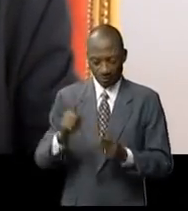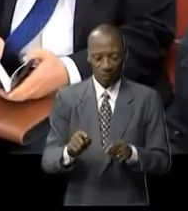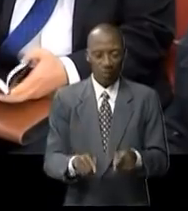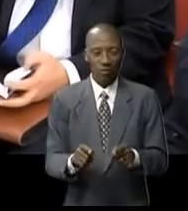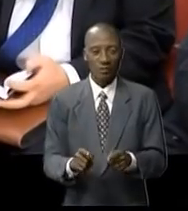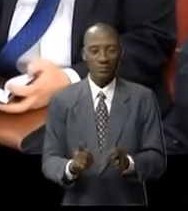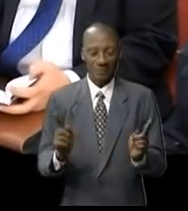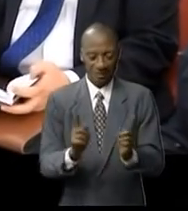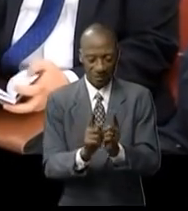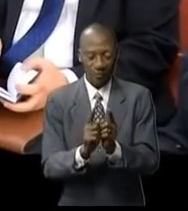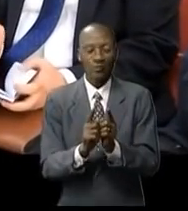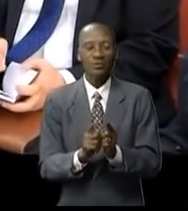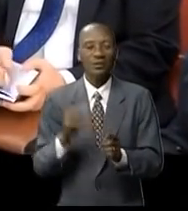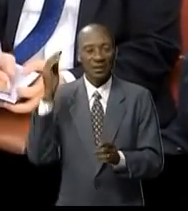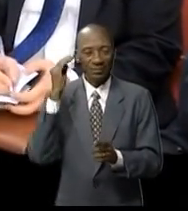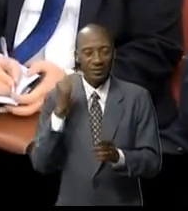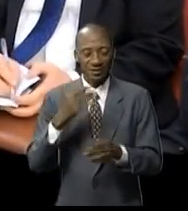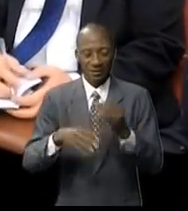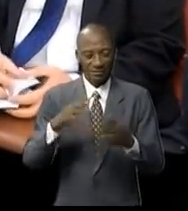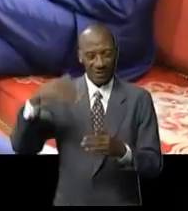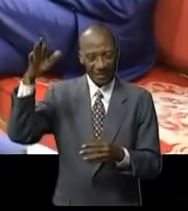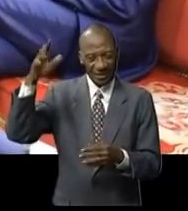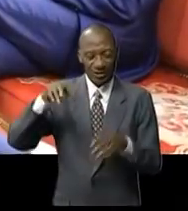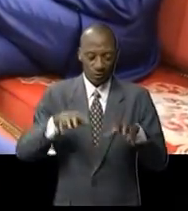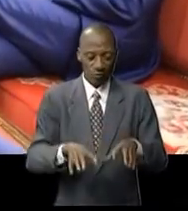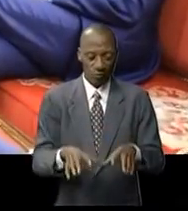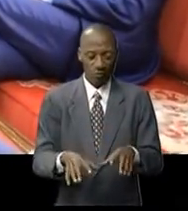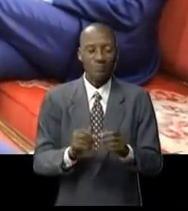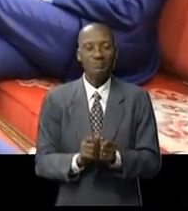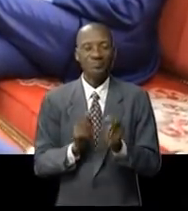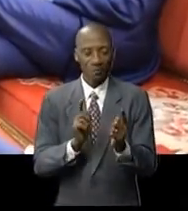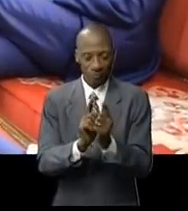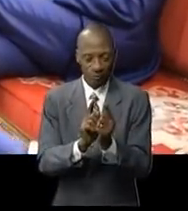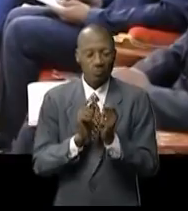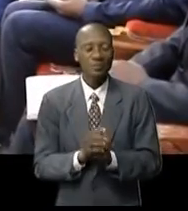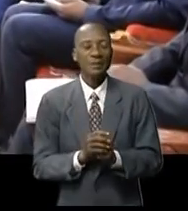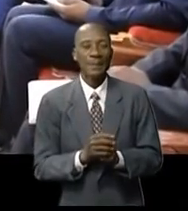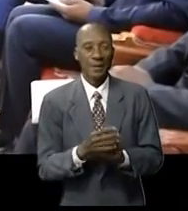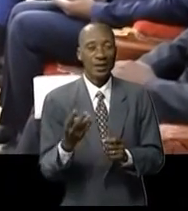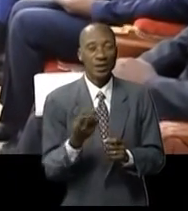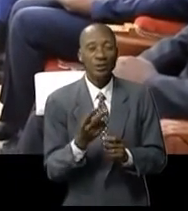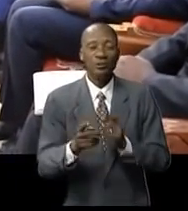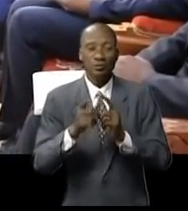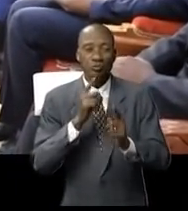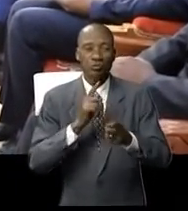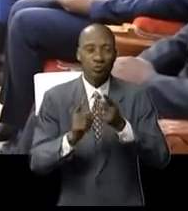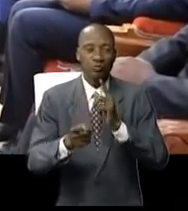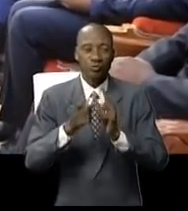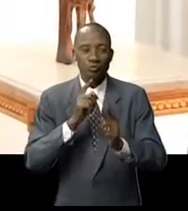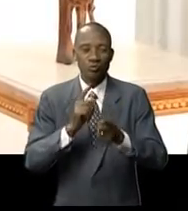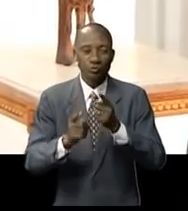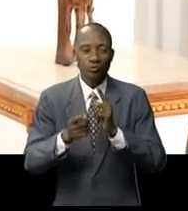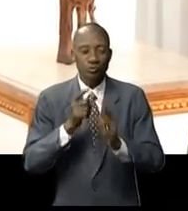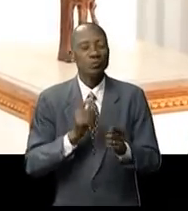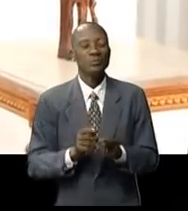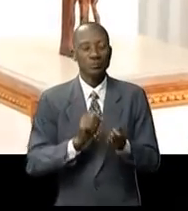le vice-premier ministre, ministre des Affaires étrangères. Avec Christophe Lutundula Pala, Ramtan Lamamra a évoqué